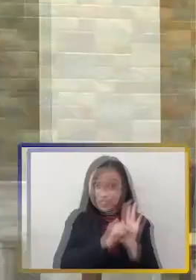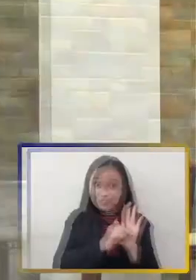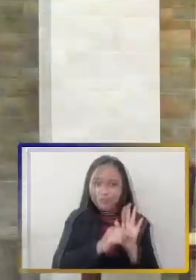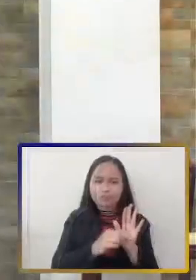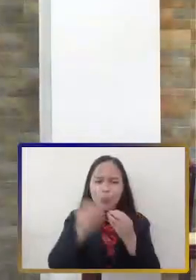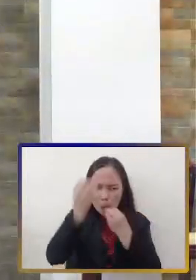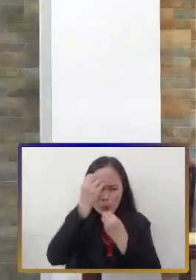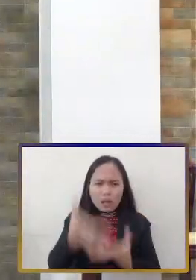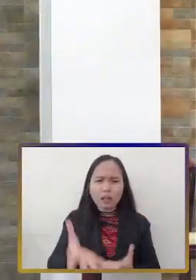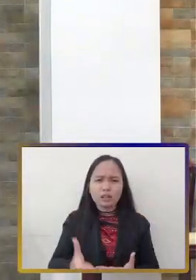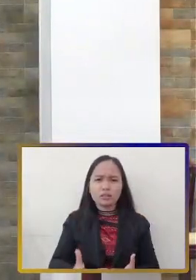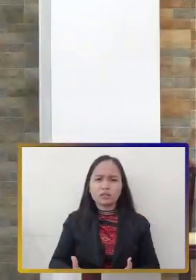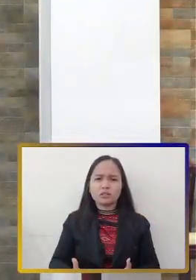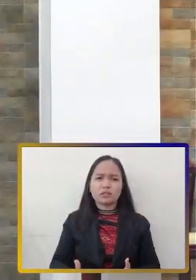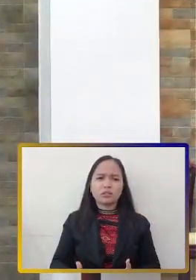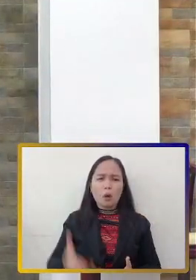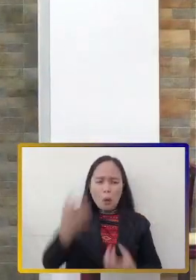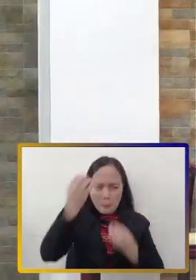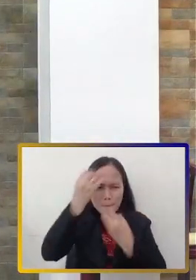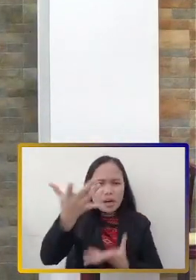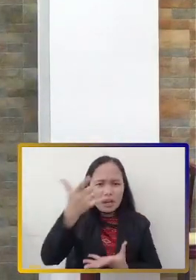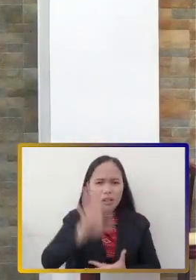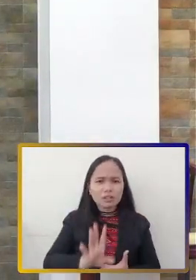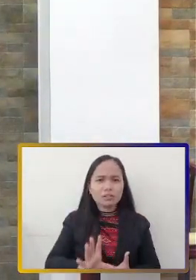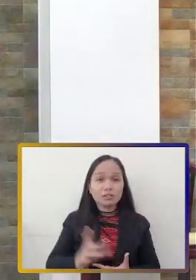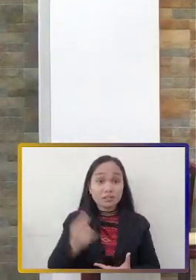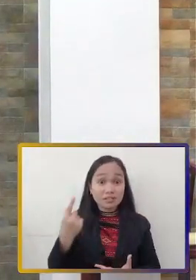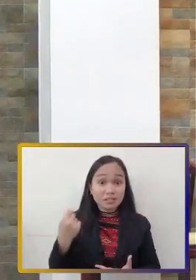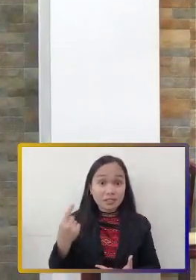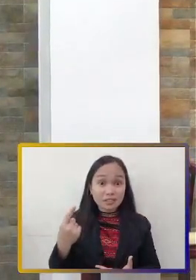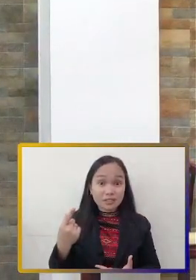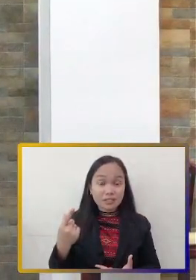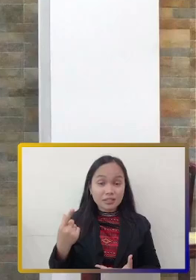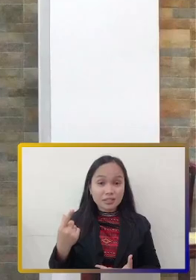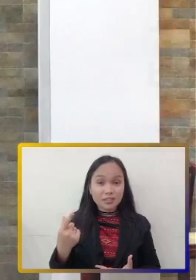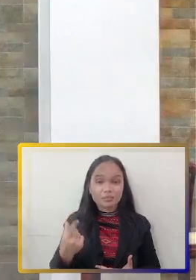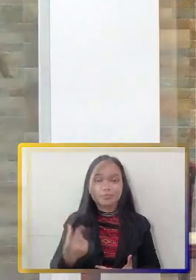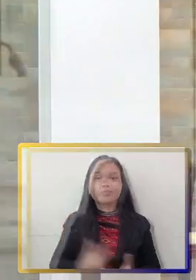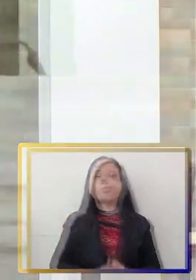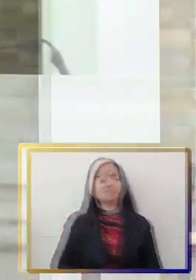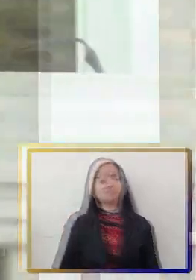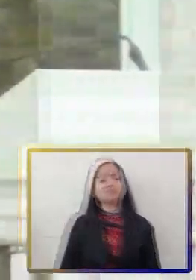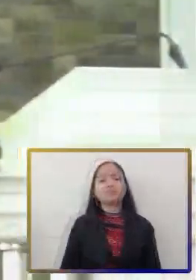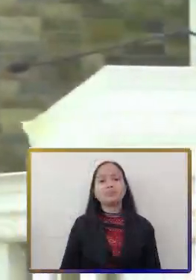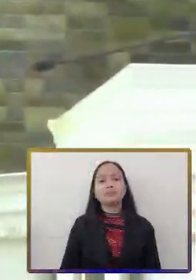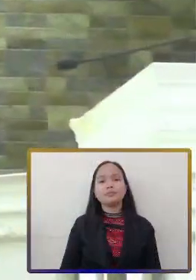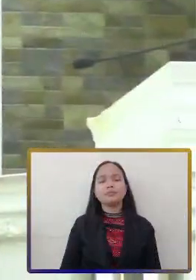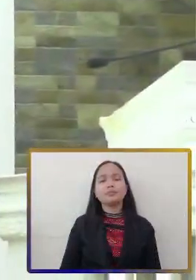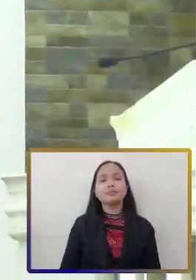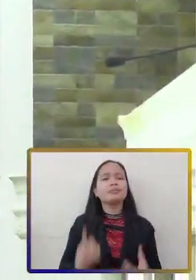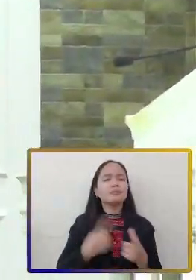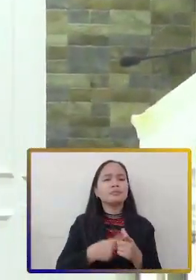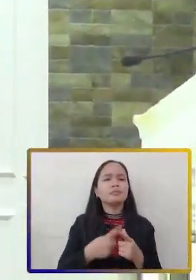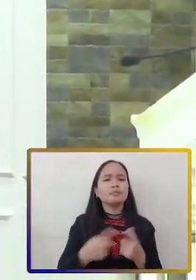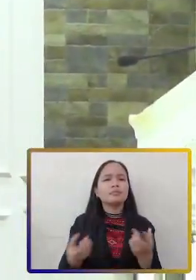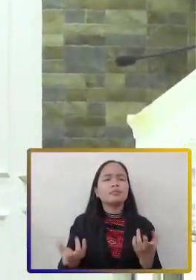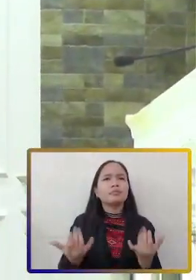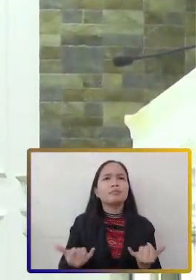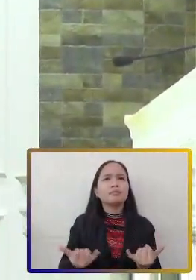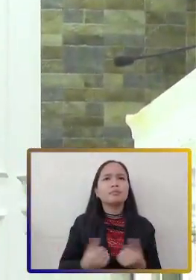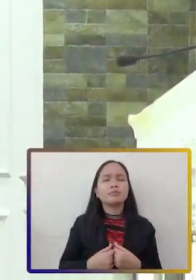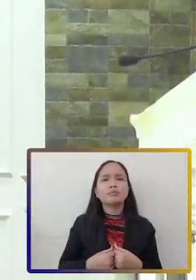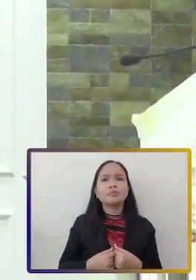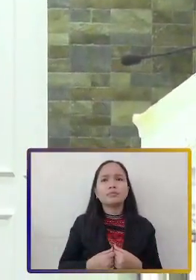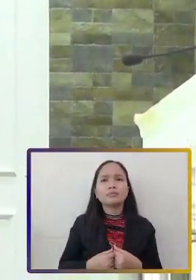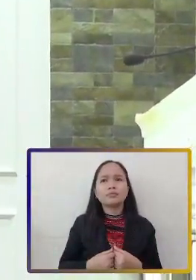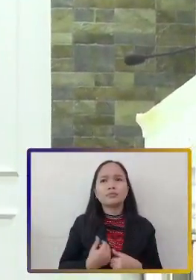lamang kung ano sabi ng Panginoon. Oh, do you understand what I'm saying? Kapatid, here's the thing, which is, alam